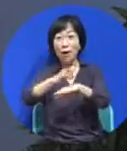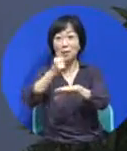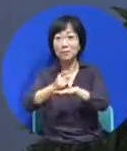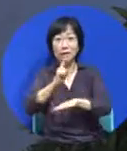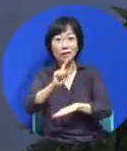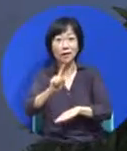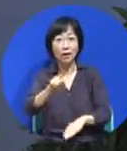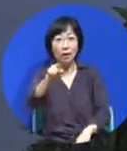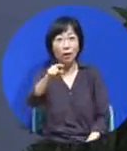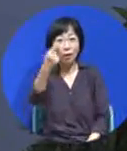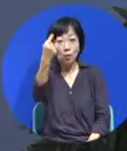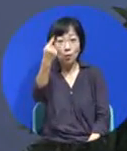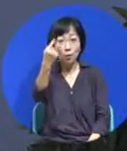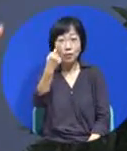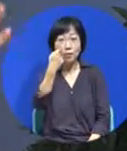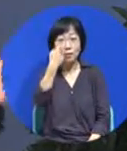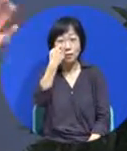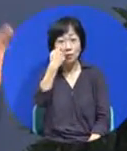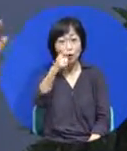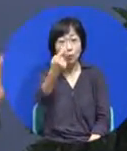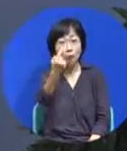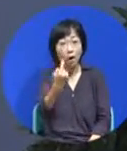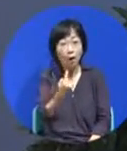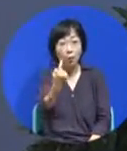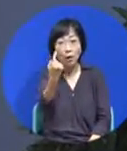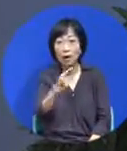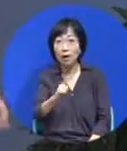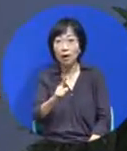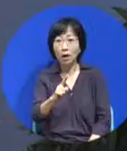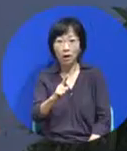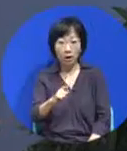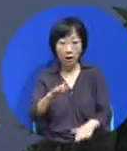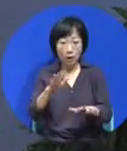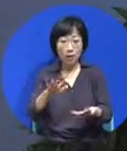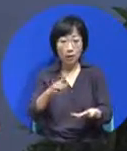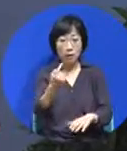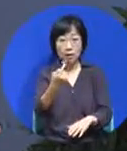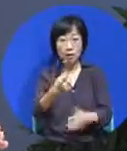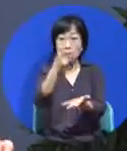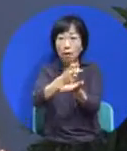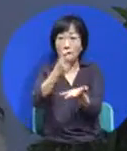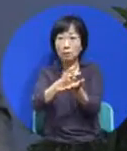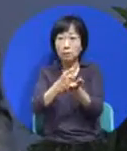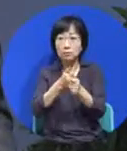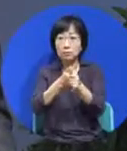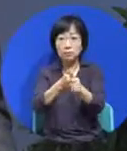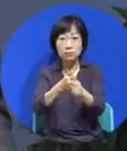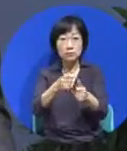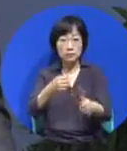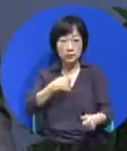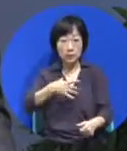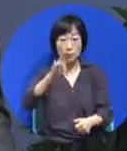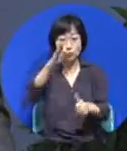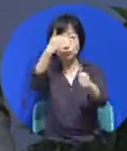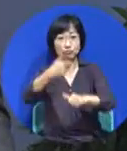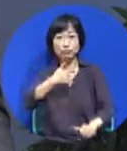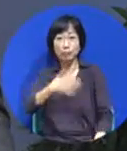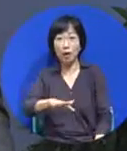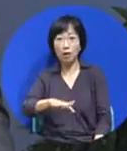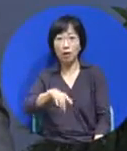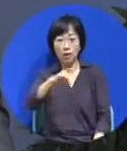say? 어째서 왔냐? 이 말은 어떻게 해서 법을 어기고 왔느냐? 이 말이요. And he says, how was it that you came? In other words, how was it that you would break the law